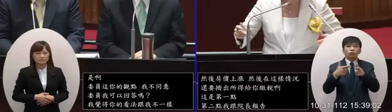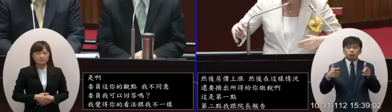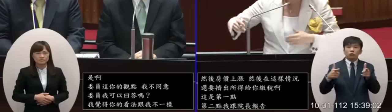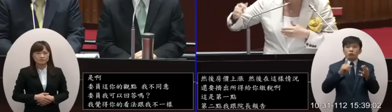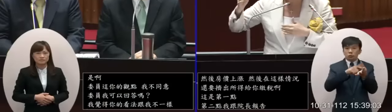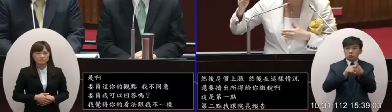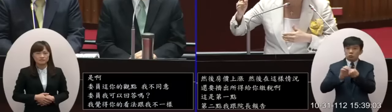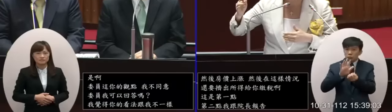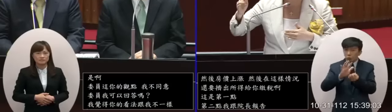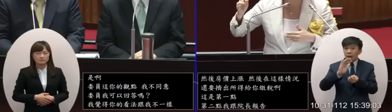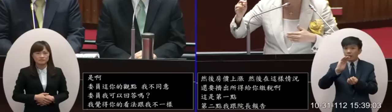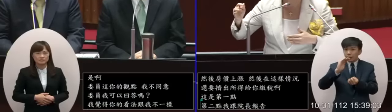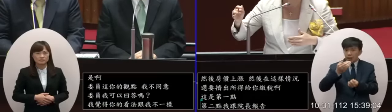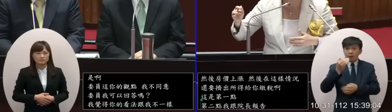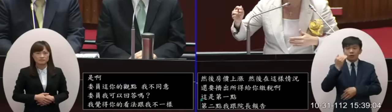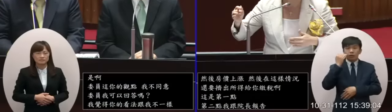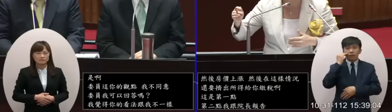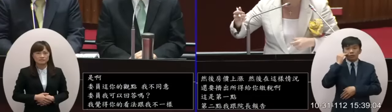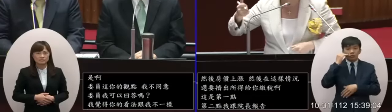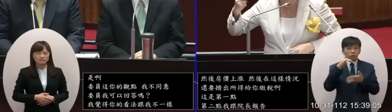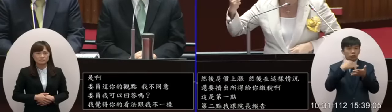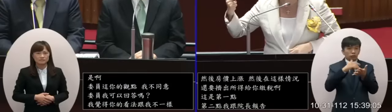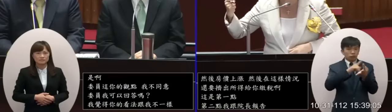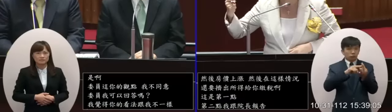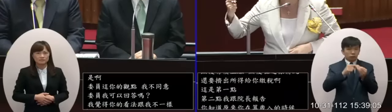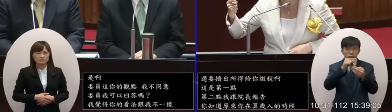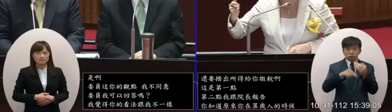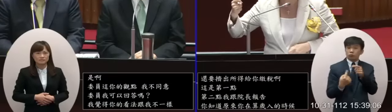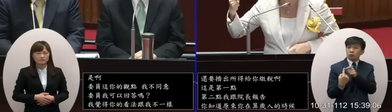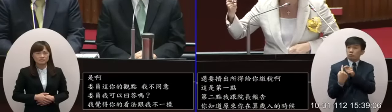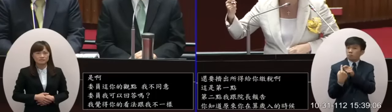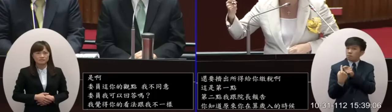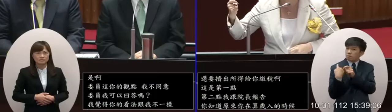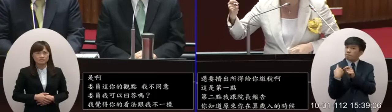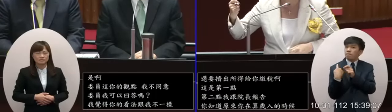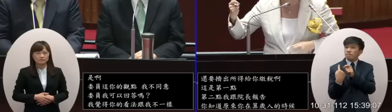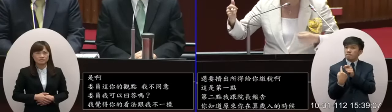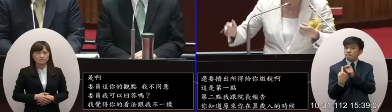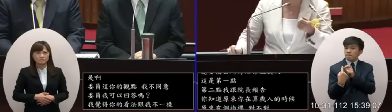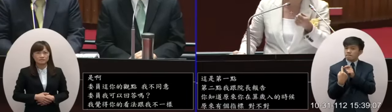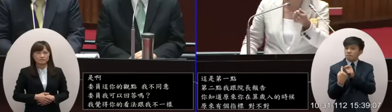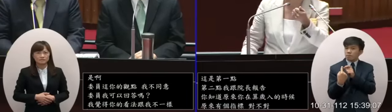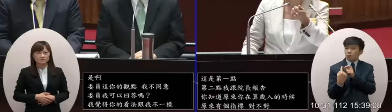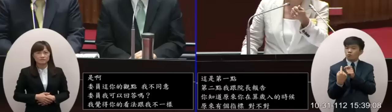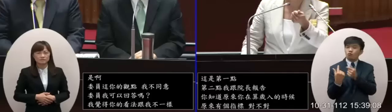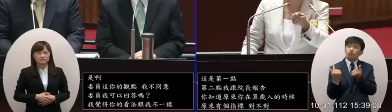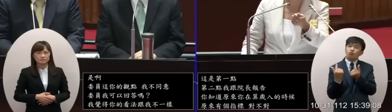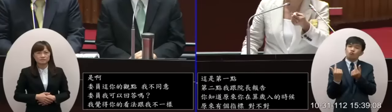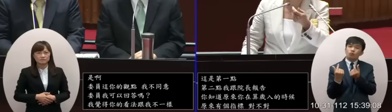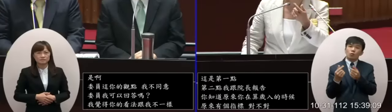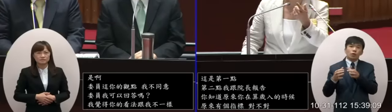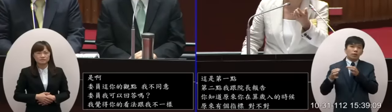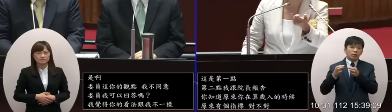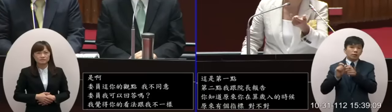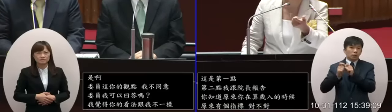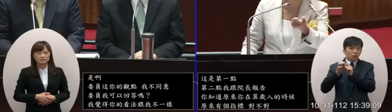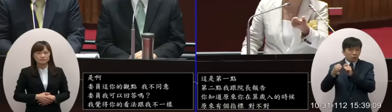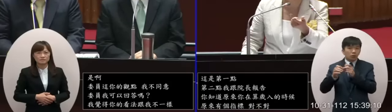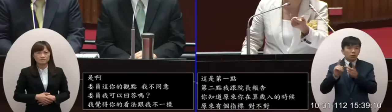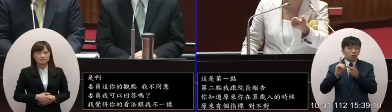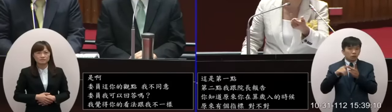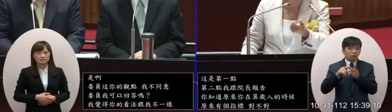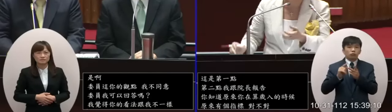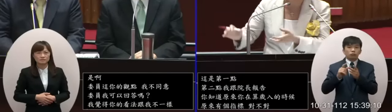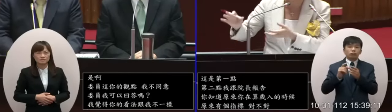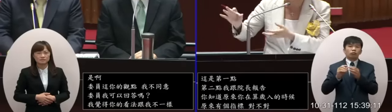对？那你原来在算这些指标的时候，在去年呢、在去年的时候你在算，不管我们的营业税也好，或者是